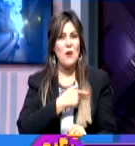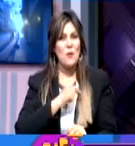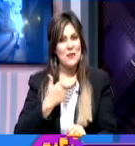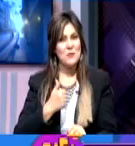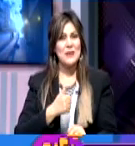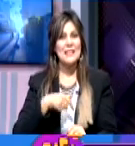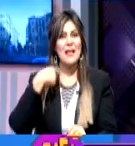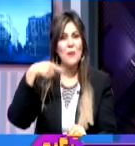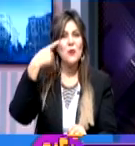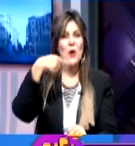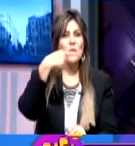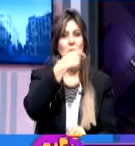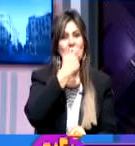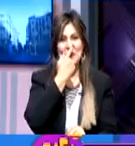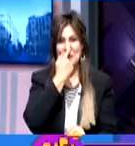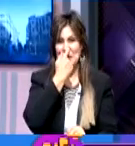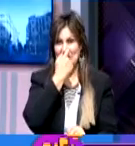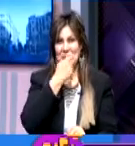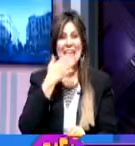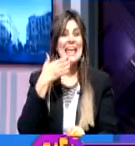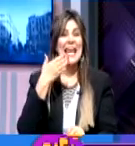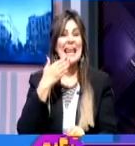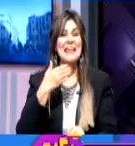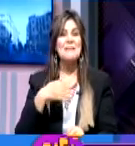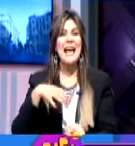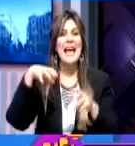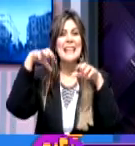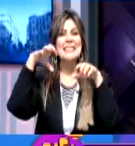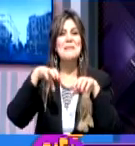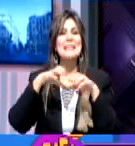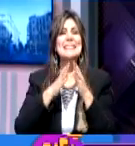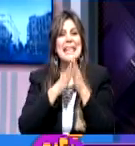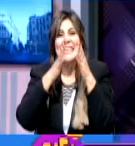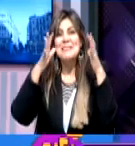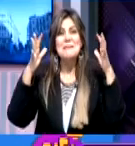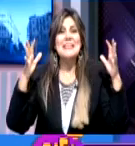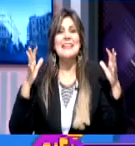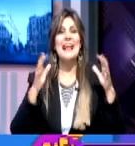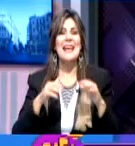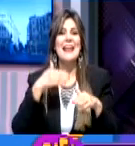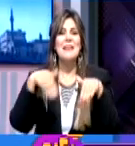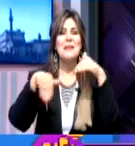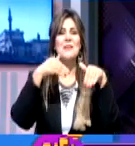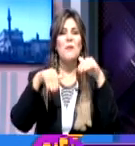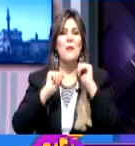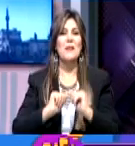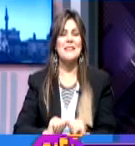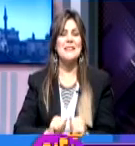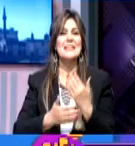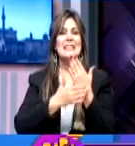ولسه طيبة تلاتة. كلمنا عن المدينة الكبيرة اللي في العاصمة الإدارية للذوي الإعاقة. هو